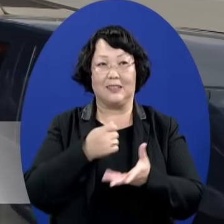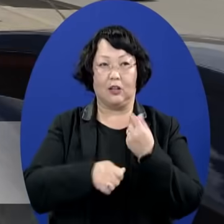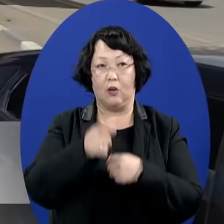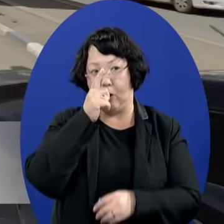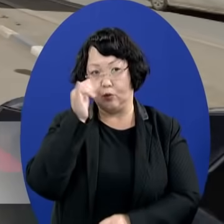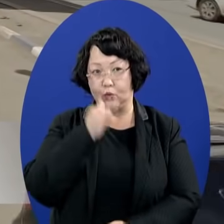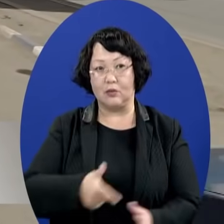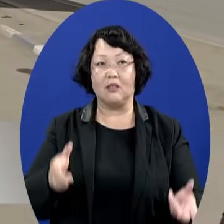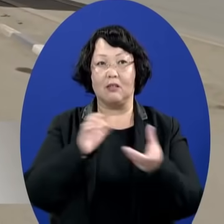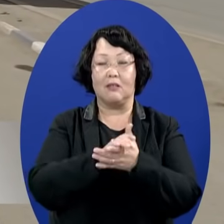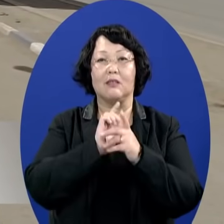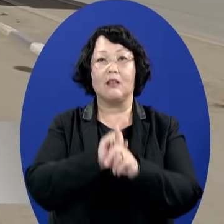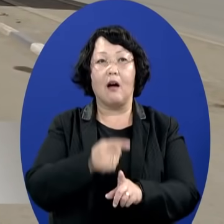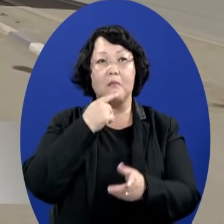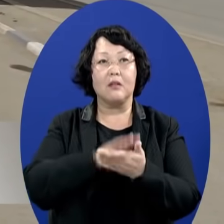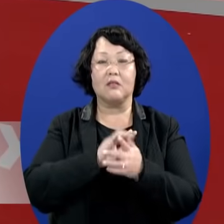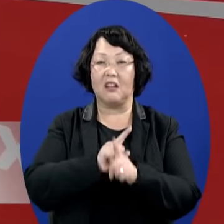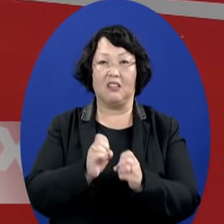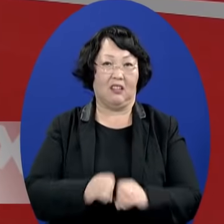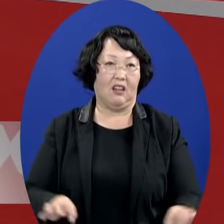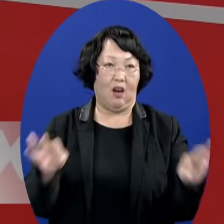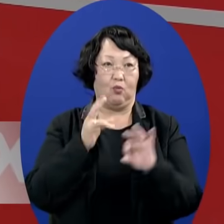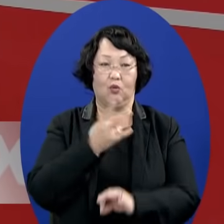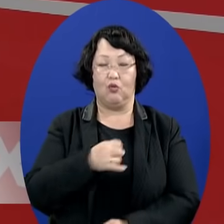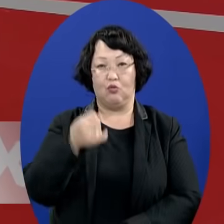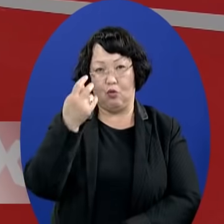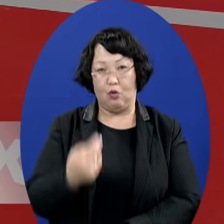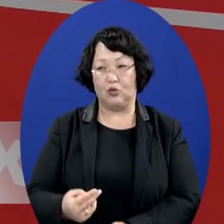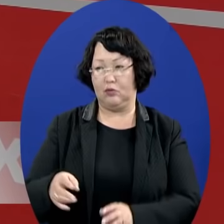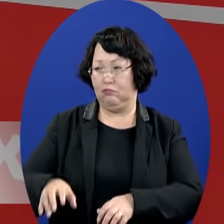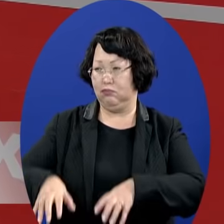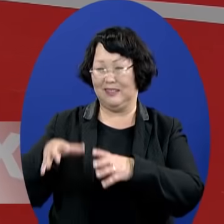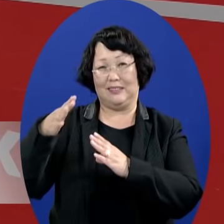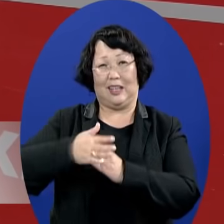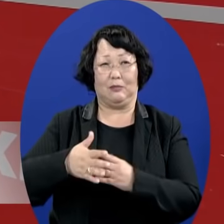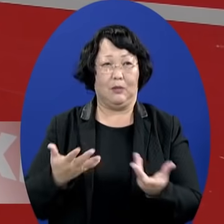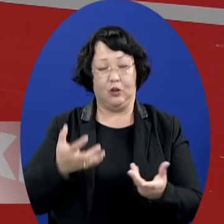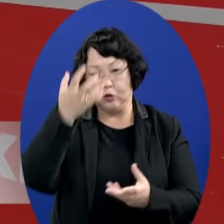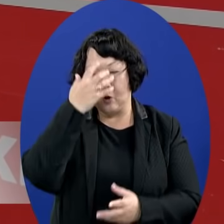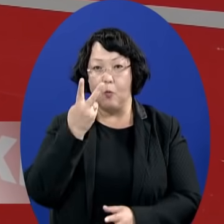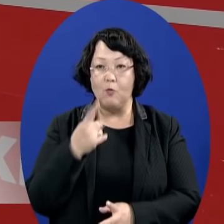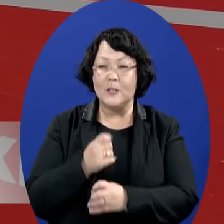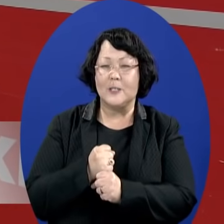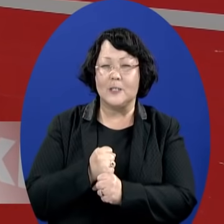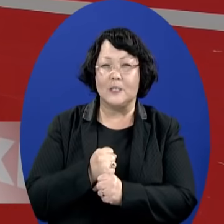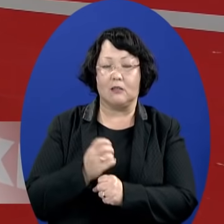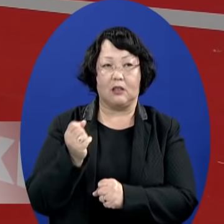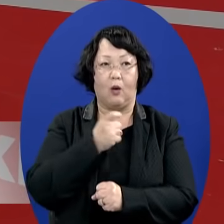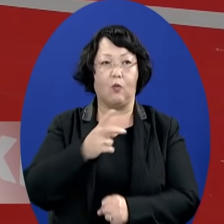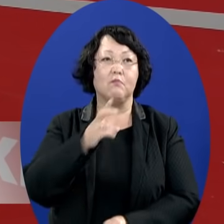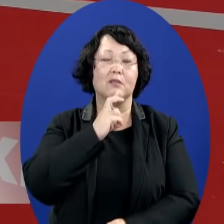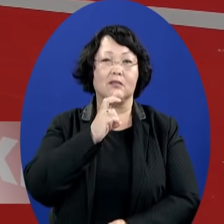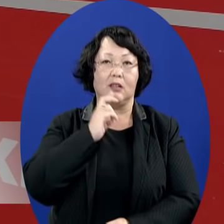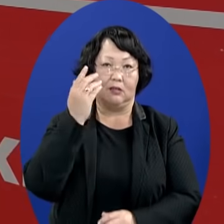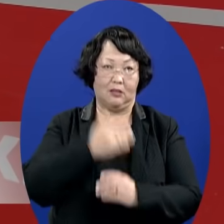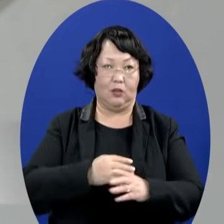ус гэрээгээр хүлээсэн үүргээ биелүүлэх үгс нүдэж нөөс тасалдсан. Төр үнийг хатуу барьснаас үүдэж санхүүгийн хойд үнэхээр хүнд алдагдалтай